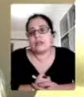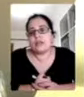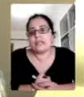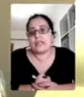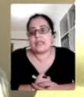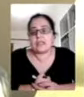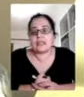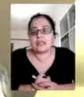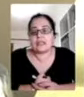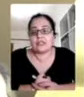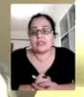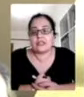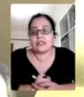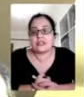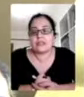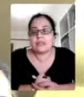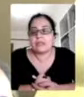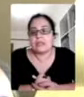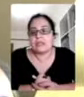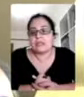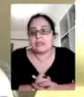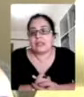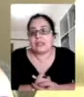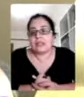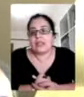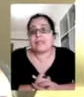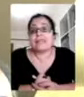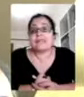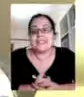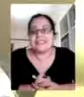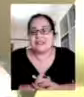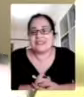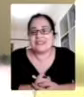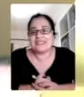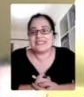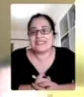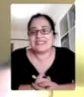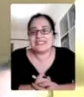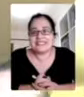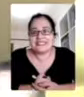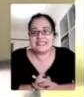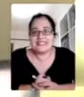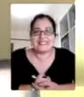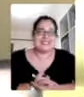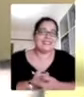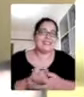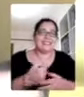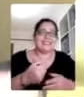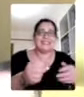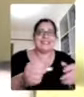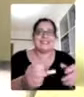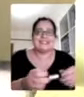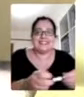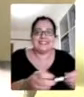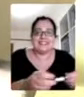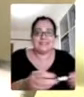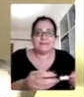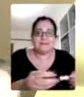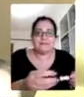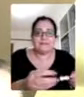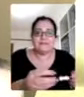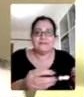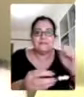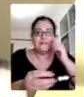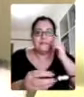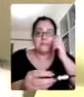Isınma oranı değişecektir jüle taşında. Atıl Bey'in Atıl, sorusuna... ona ben hemen görsel cevap vereyim. Atıl